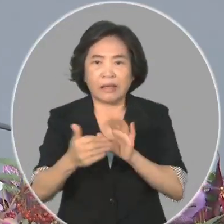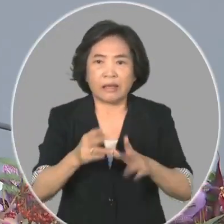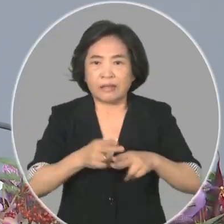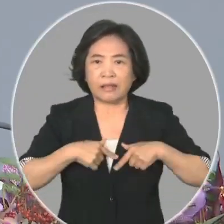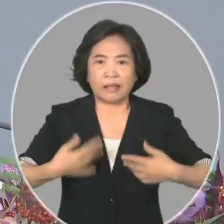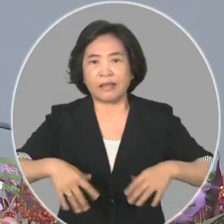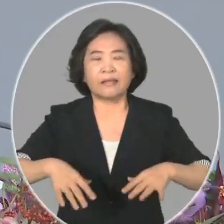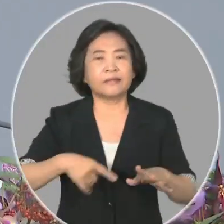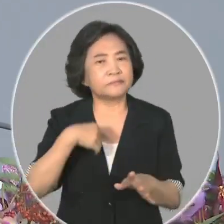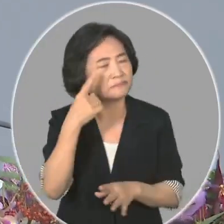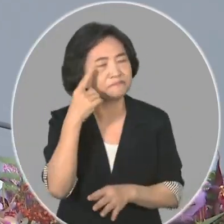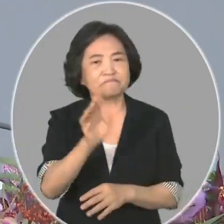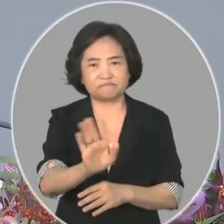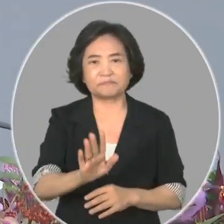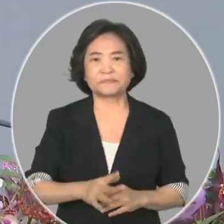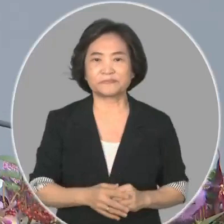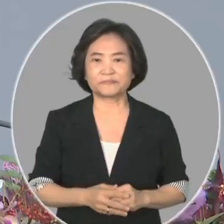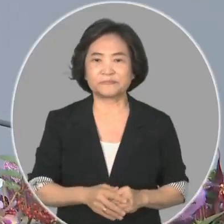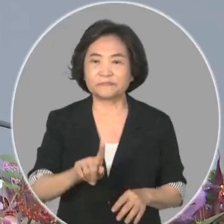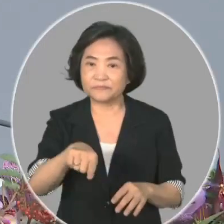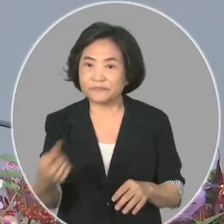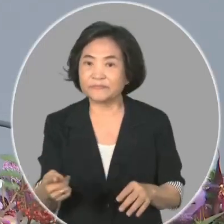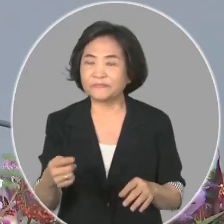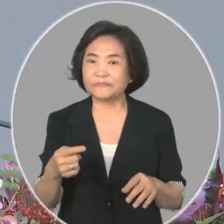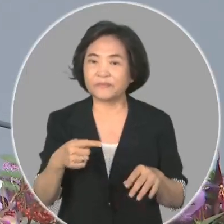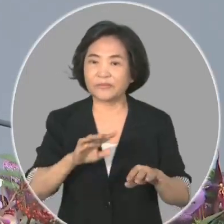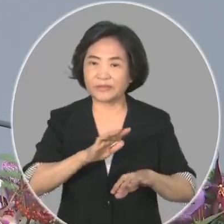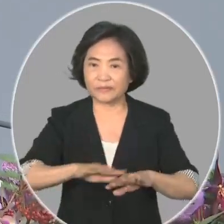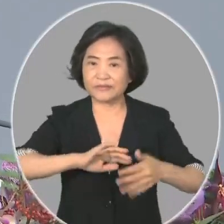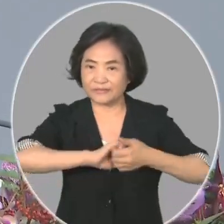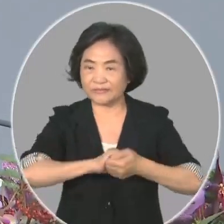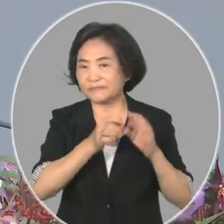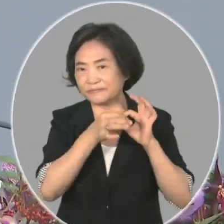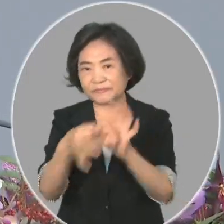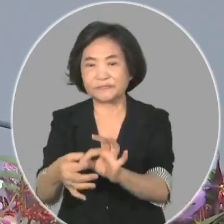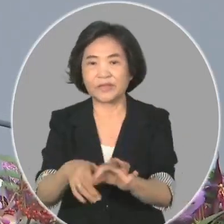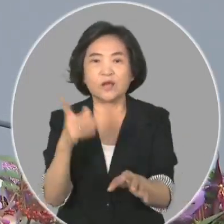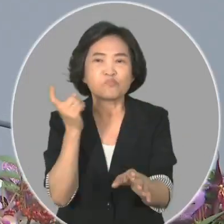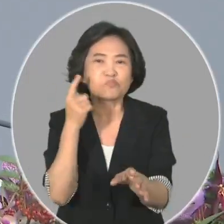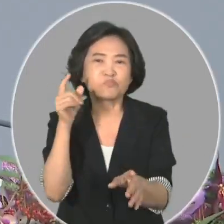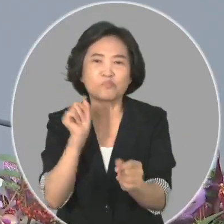心。接下来，我们也会持续的强化错